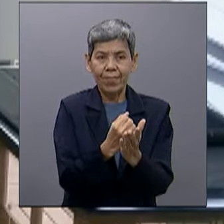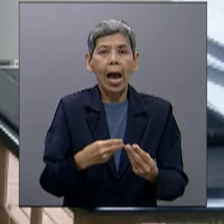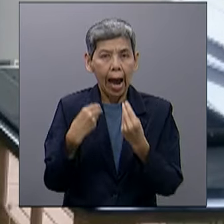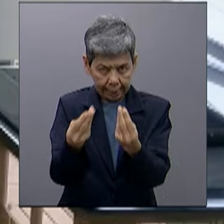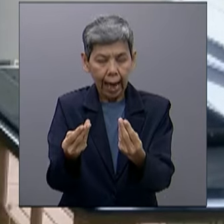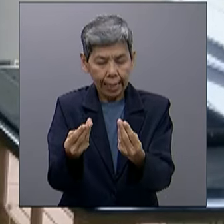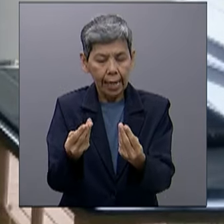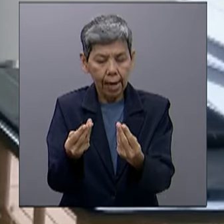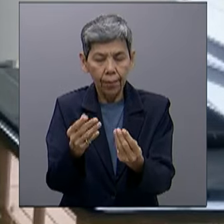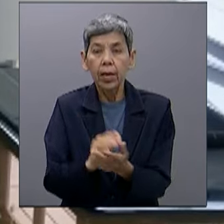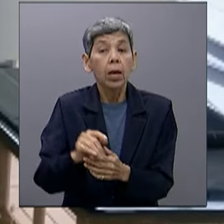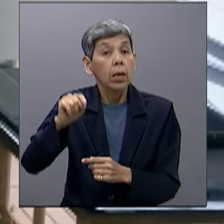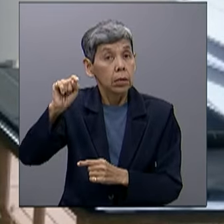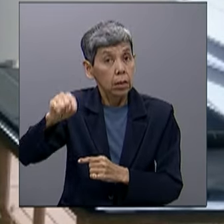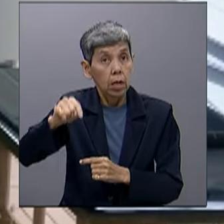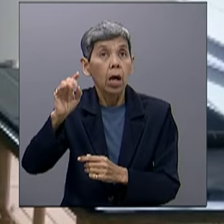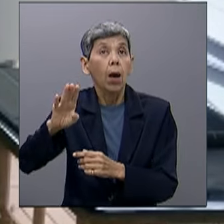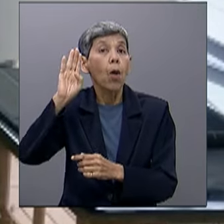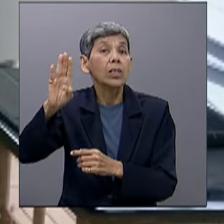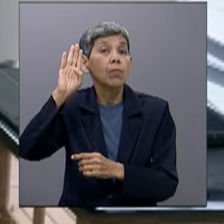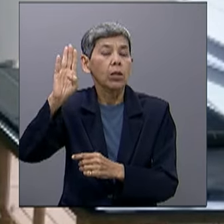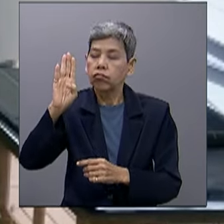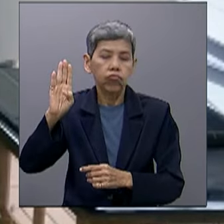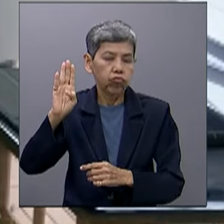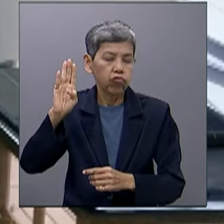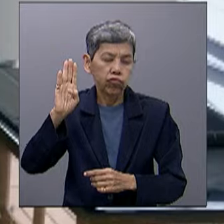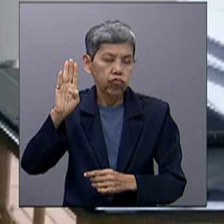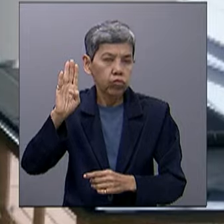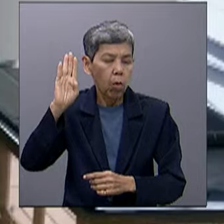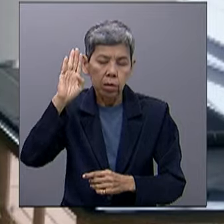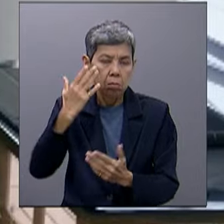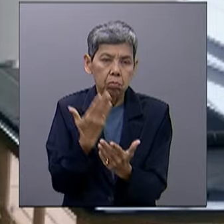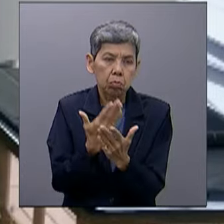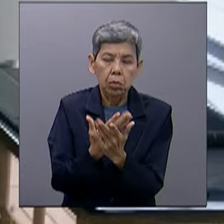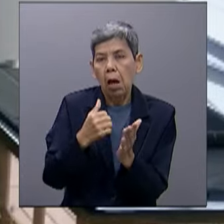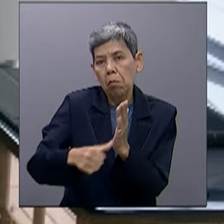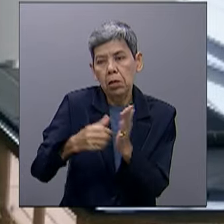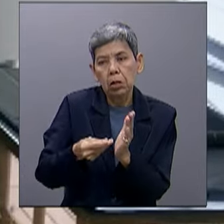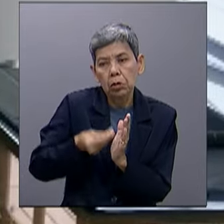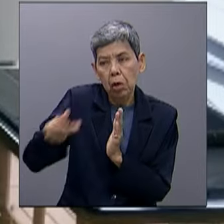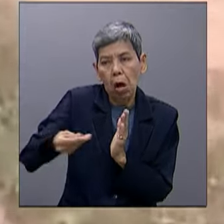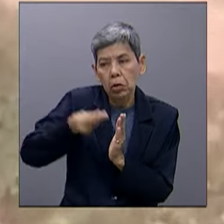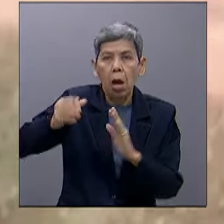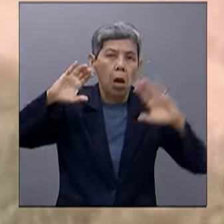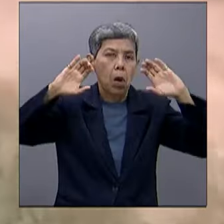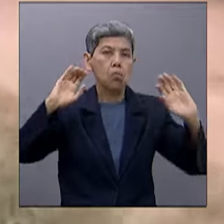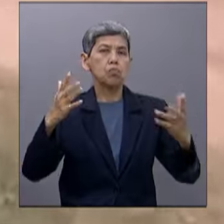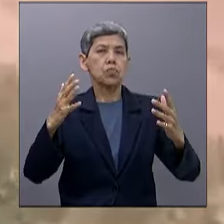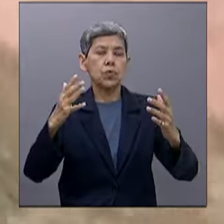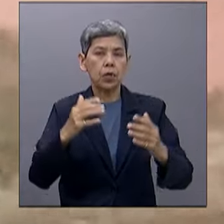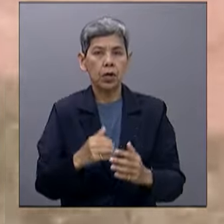แล้วแต่ว่าทางบริษัทปฏิเสธที่จะนำค่าธรรมเนียมมาชำระนะ